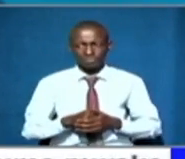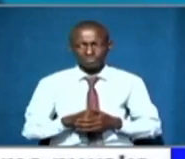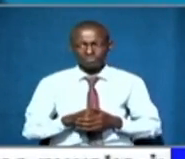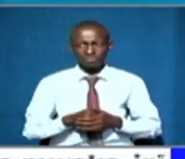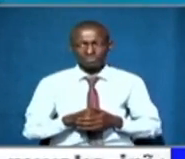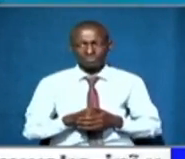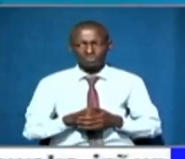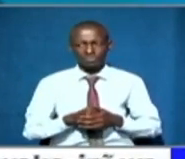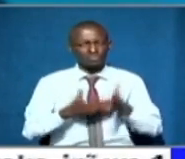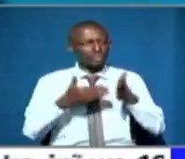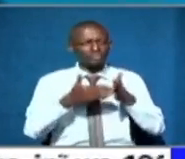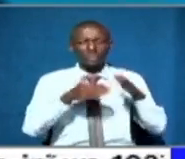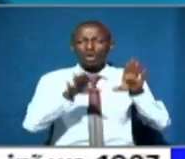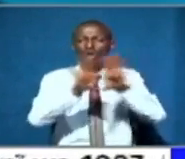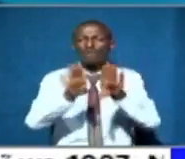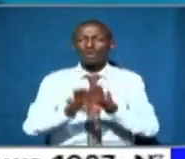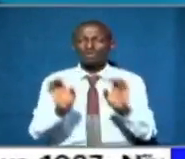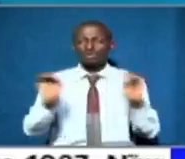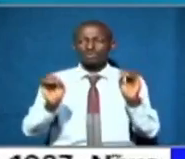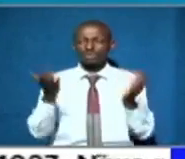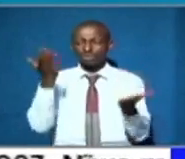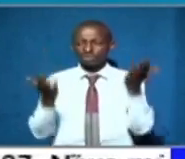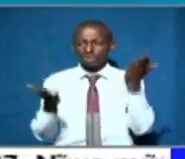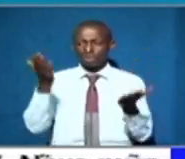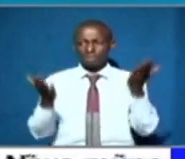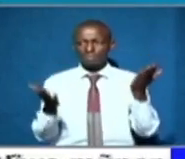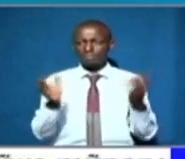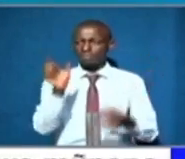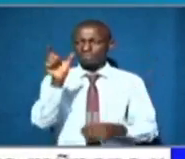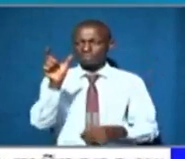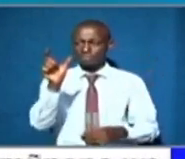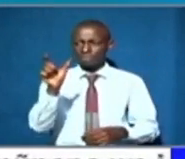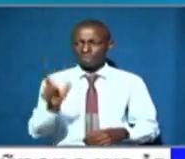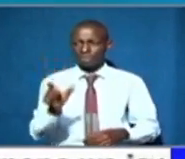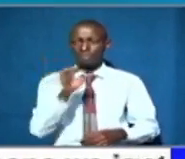wako higo maybe kuena faida ya mudu waranyi itadhine asha de higeto